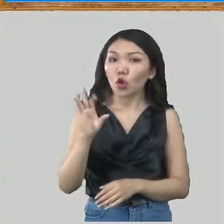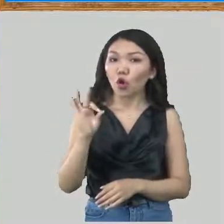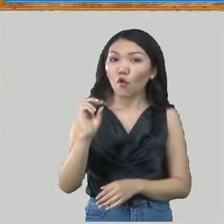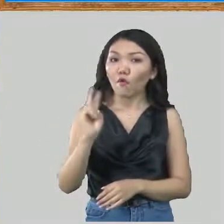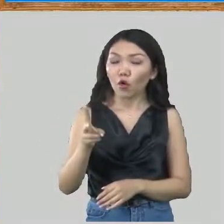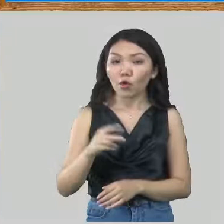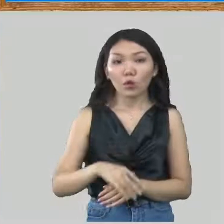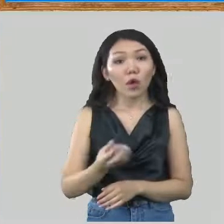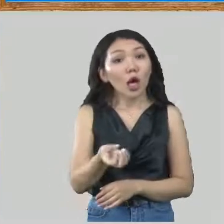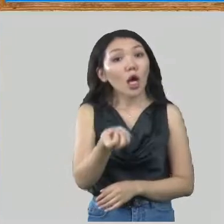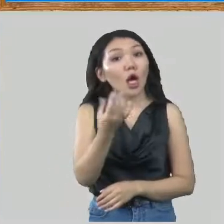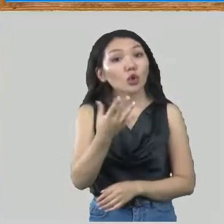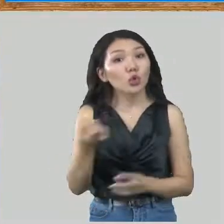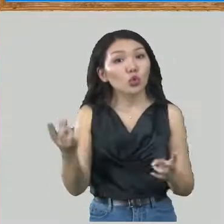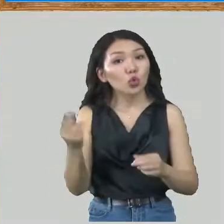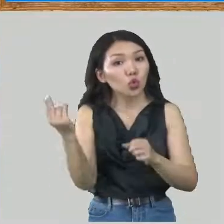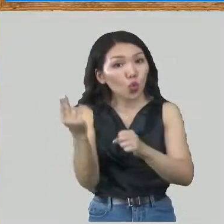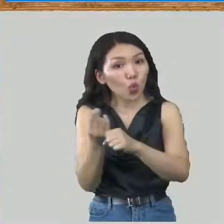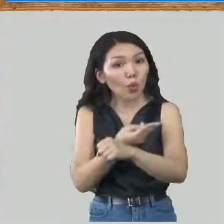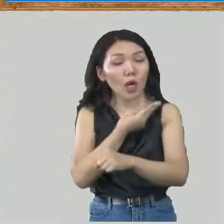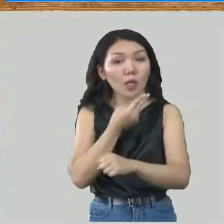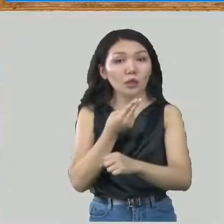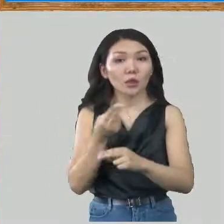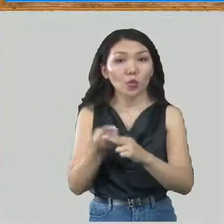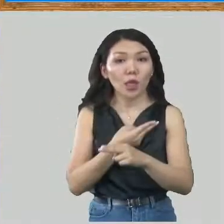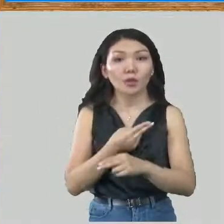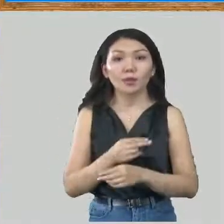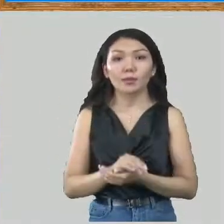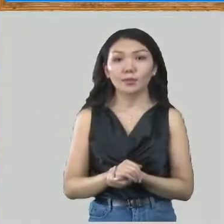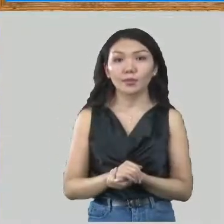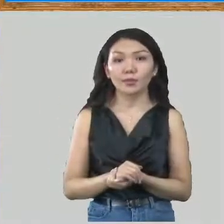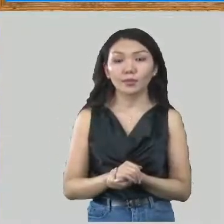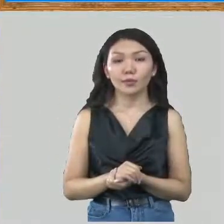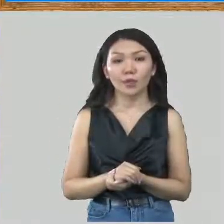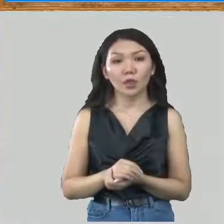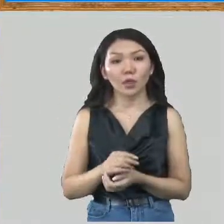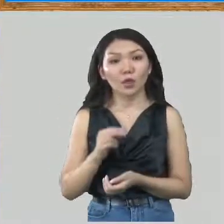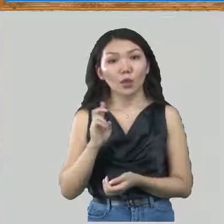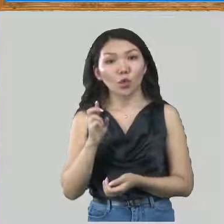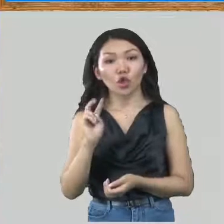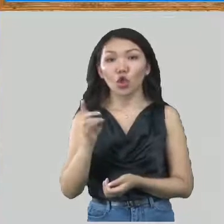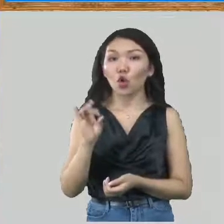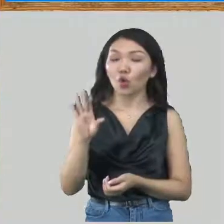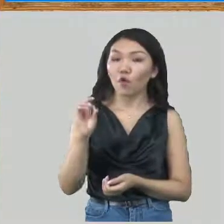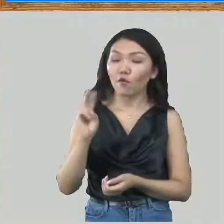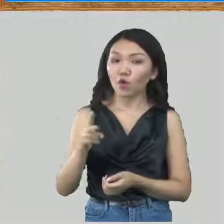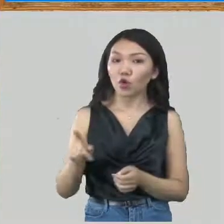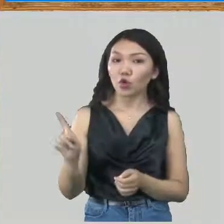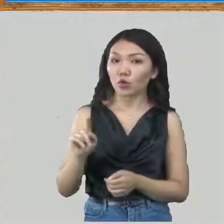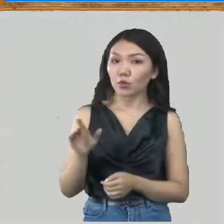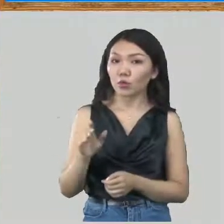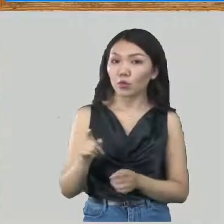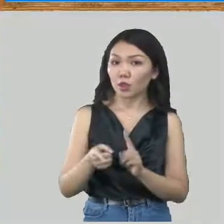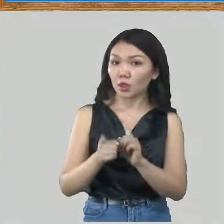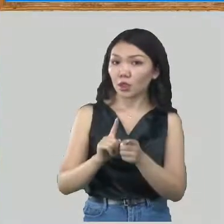А сколько нужно убрать божьих коровок, чтобы их стало столько же, сколько цветов?